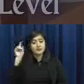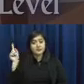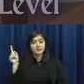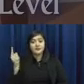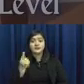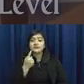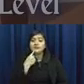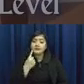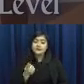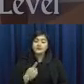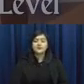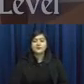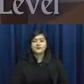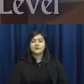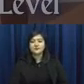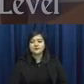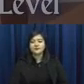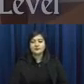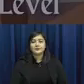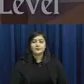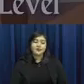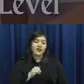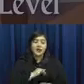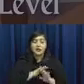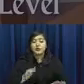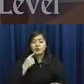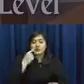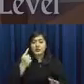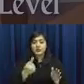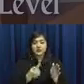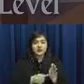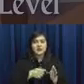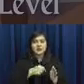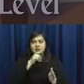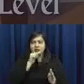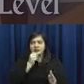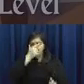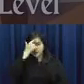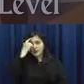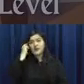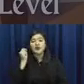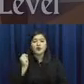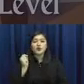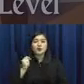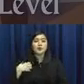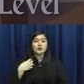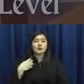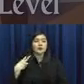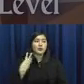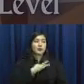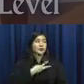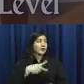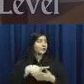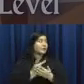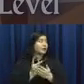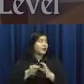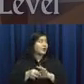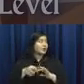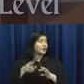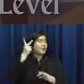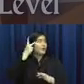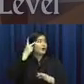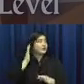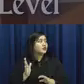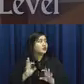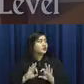kayo, nasa pamilya na kayo ng pastor. Eh. No. Sabi ko sa inyo, that's right, hindi nire-respeto ng diablo yan. Hindi nire-respeto ng diablo yan. Sabihin